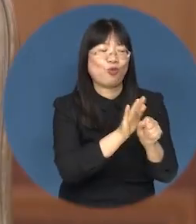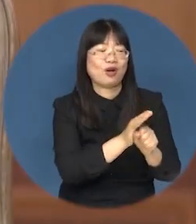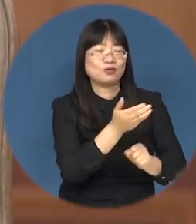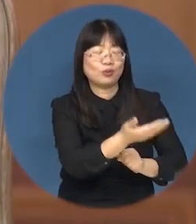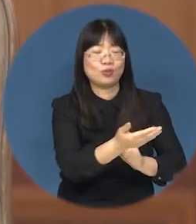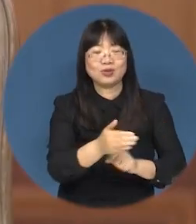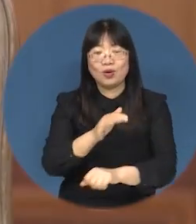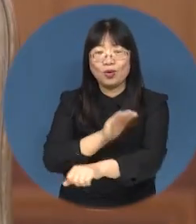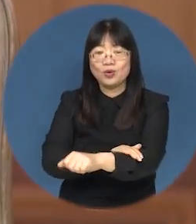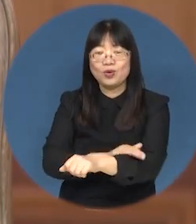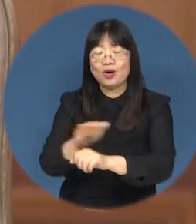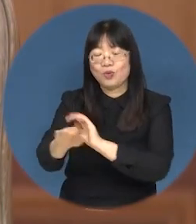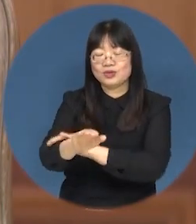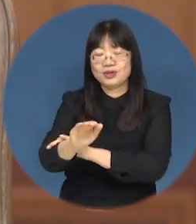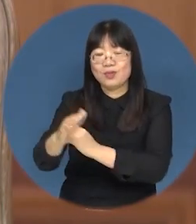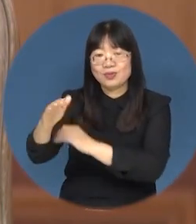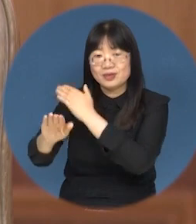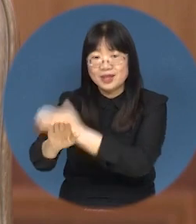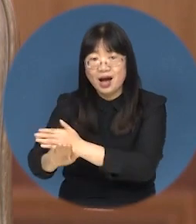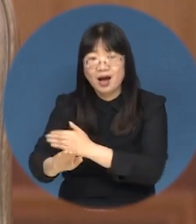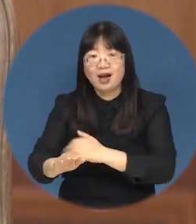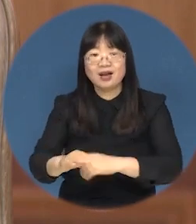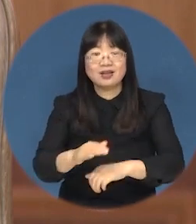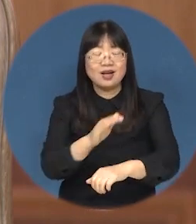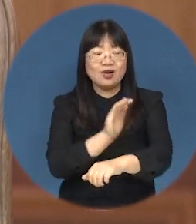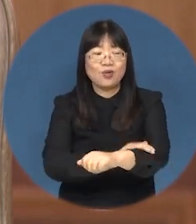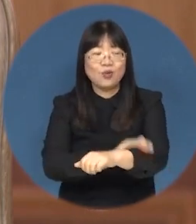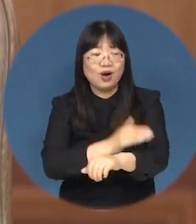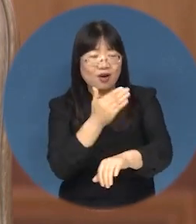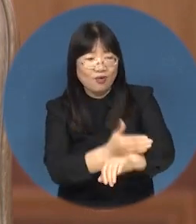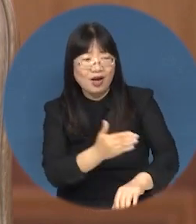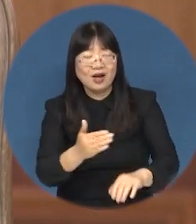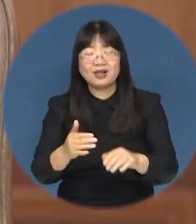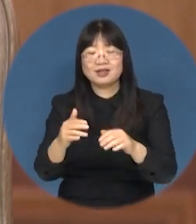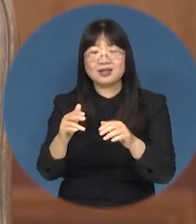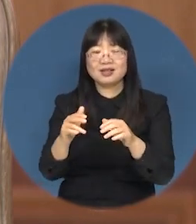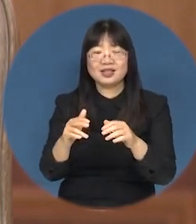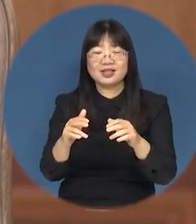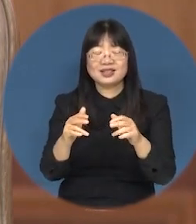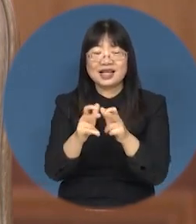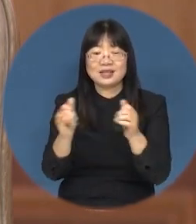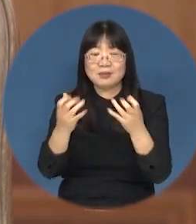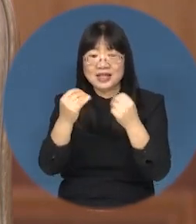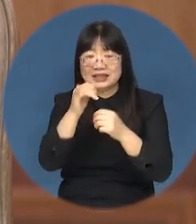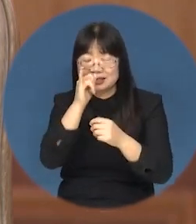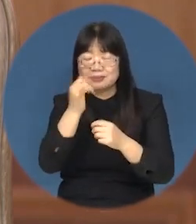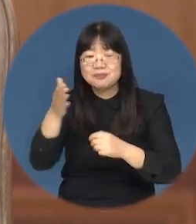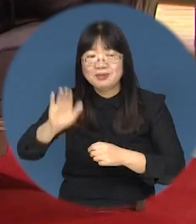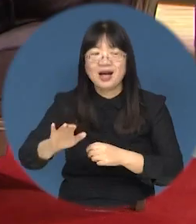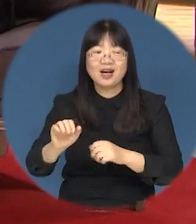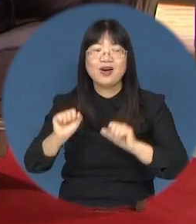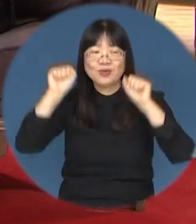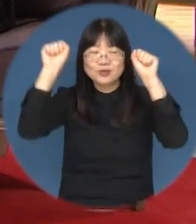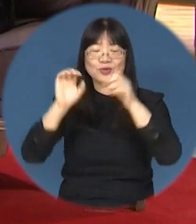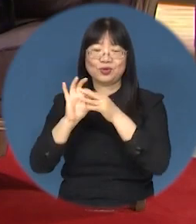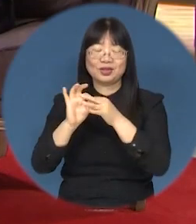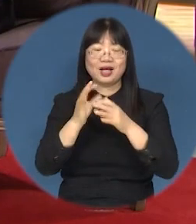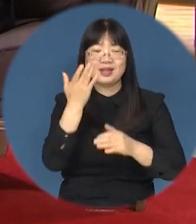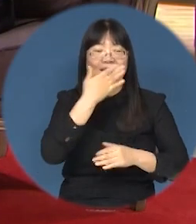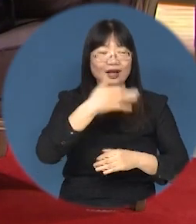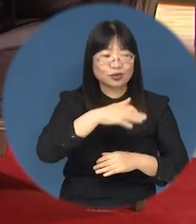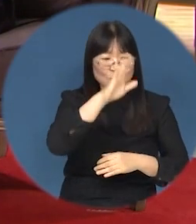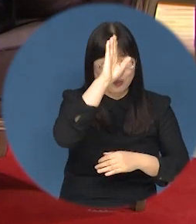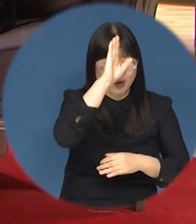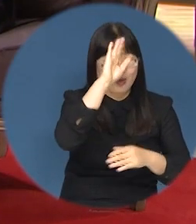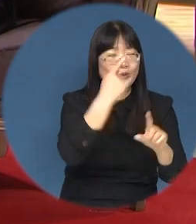근데 오른쪽 절단되신 분이 왼쪽 절단되신, 그렇죠. 분들이 많이 있습니다. 그런데, 그렇죠. 이제 운동을 해준 분에 대해서, 예, 예. 예, 예. 당뇨도 고쳐버리는